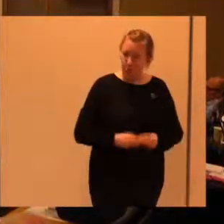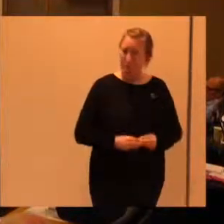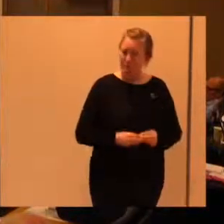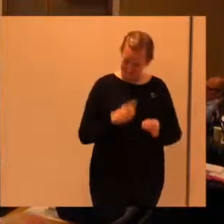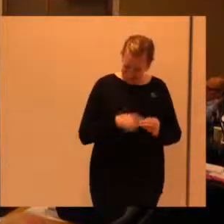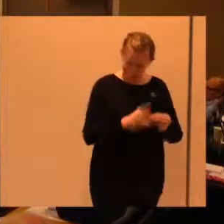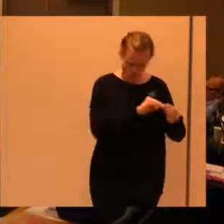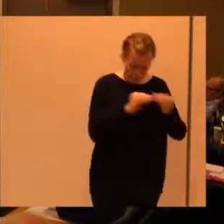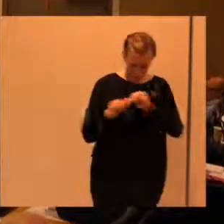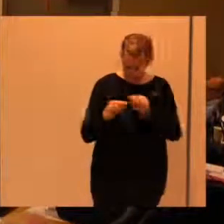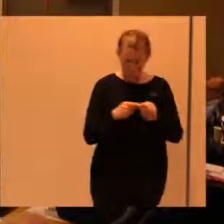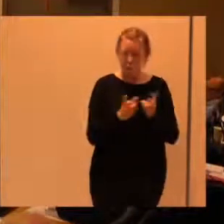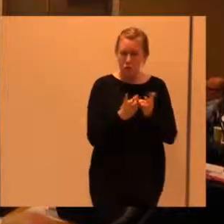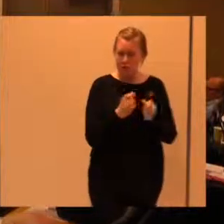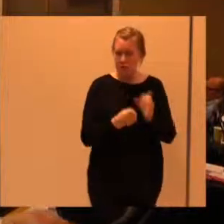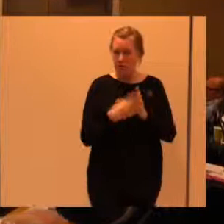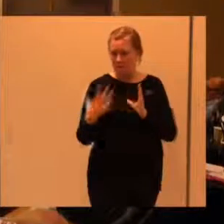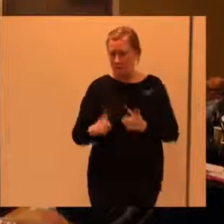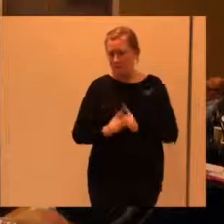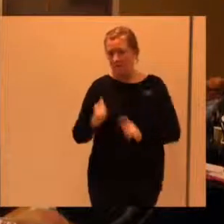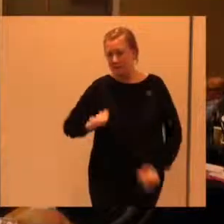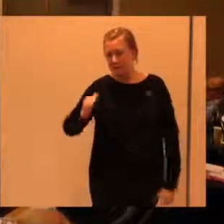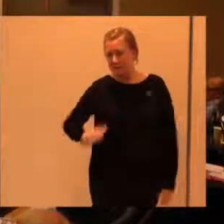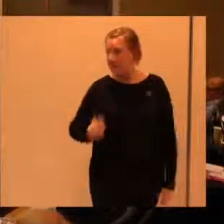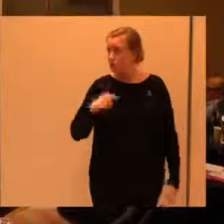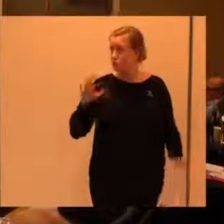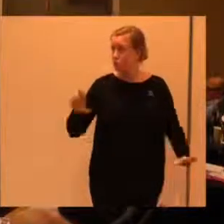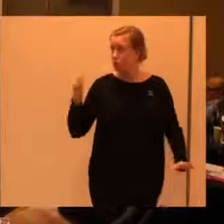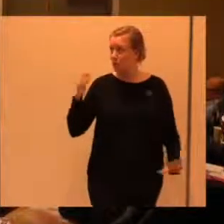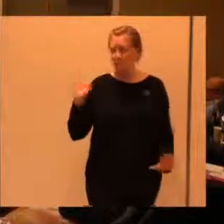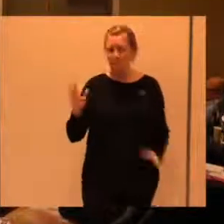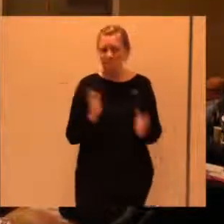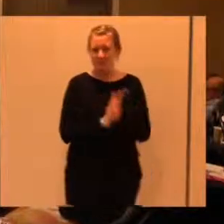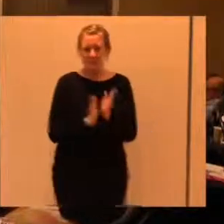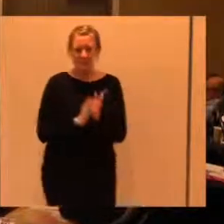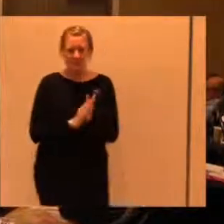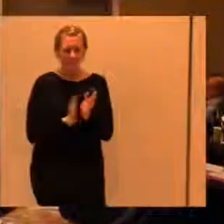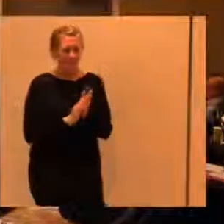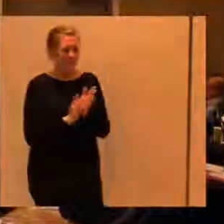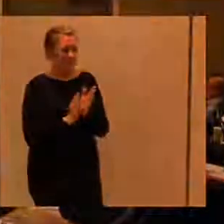skapar ökad tillgänglighet. Jag tror att jag ska stanna där. Tack ska ni ha för att ni lyssnade på mig.